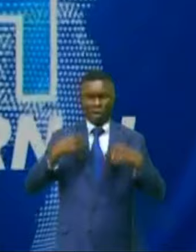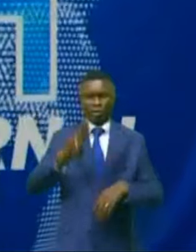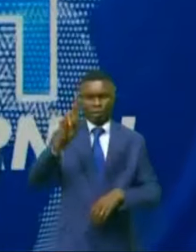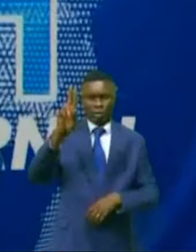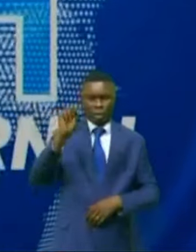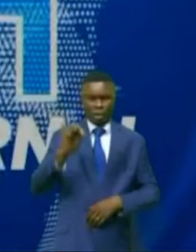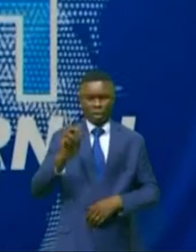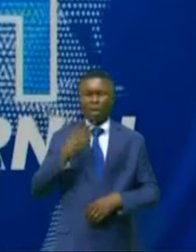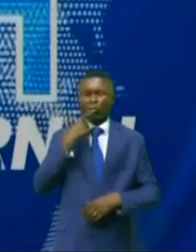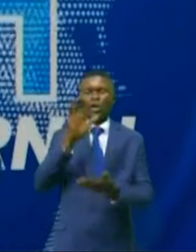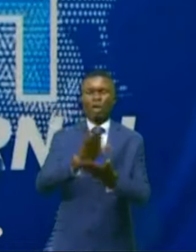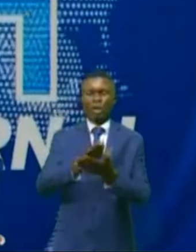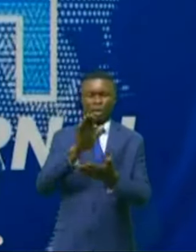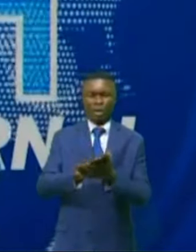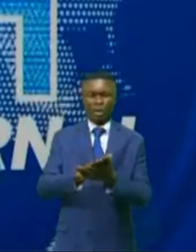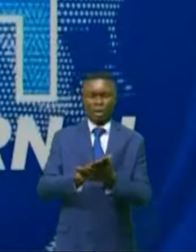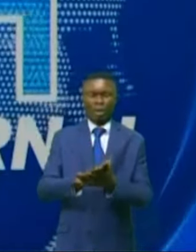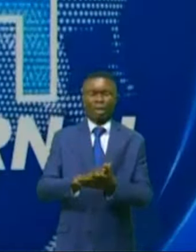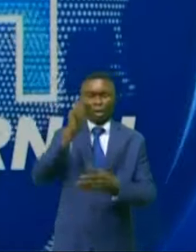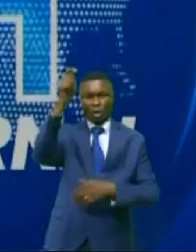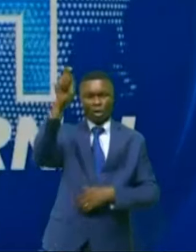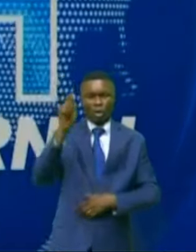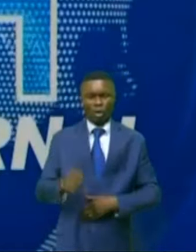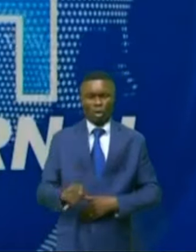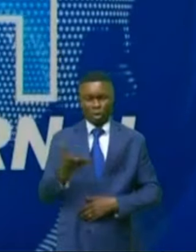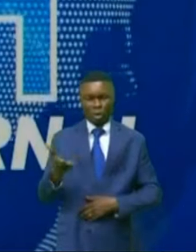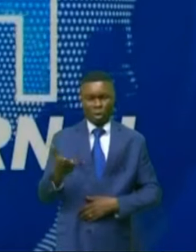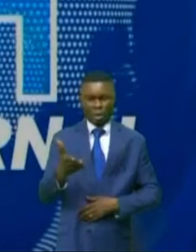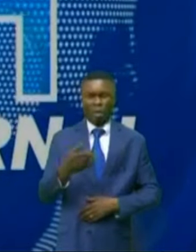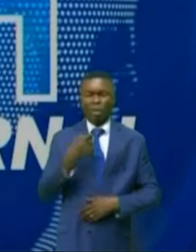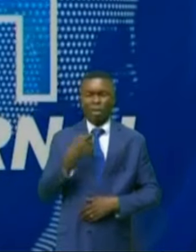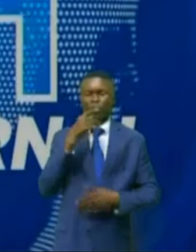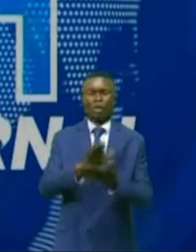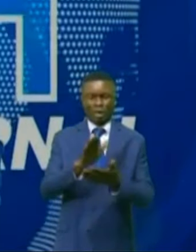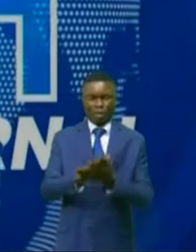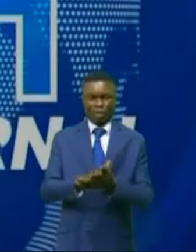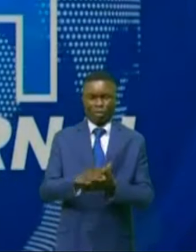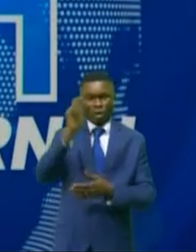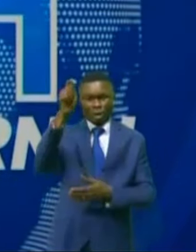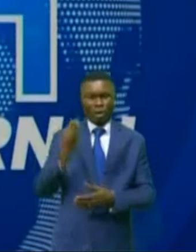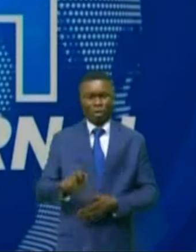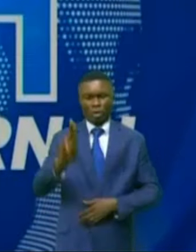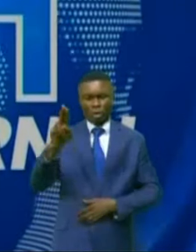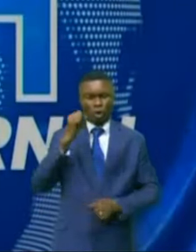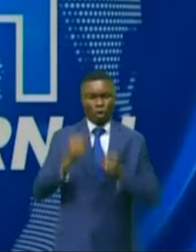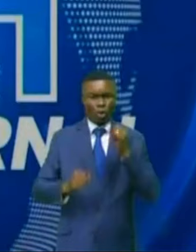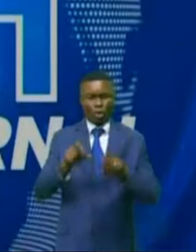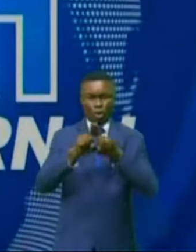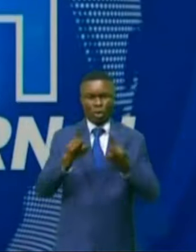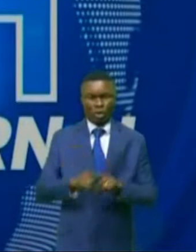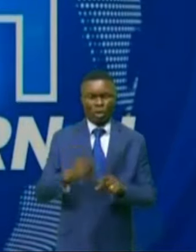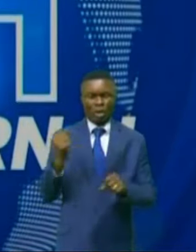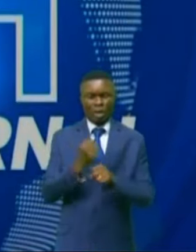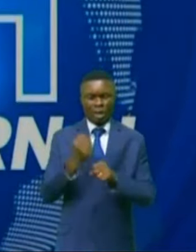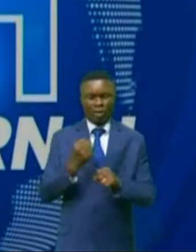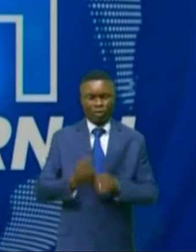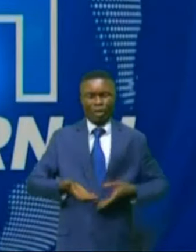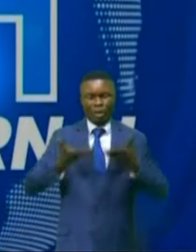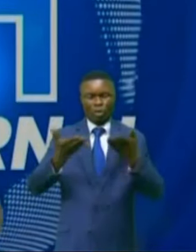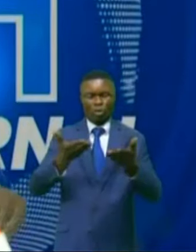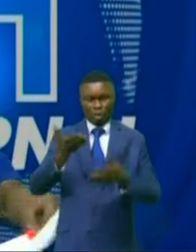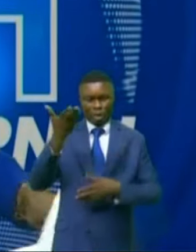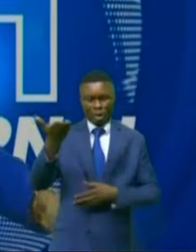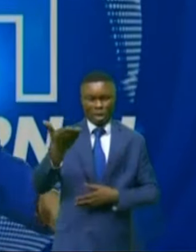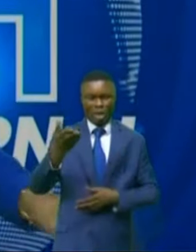vibrant hommage à ces derniers. Bintou Keïta les a félicités pour leur courage et sacrifice. Regardez.